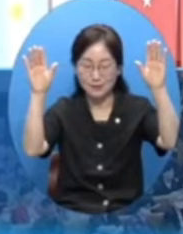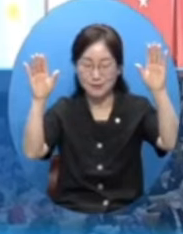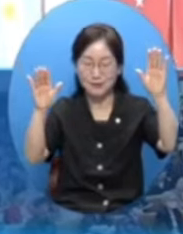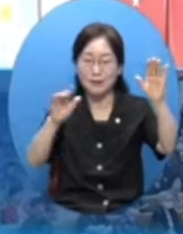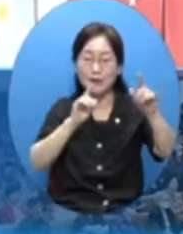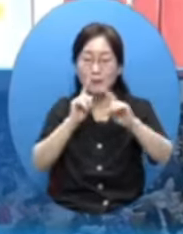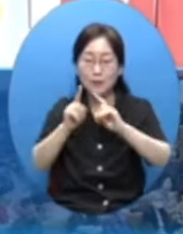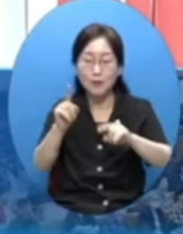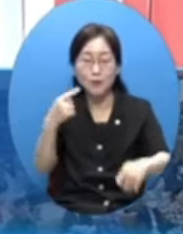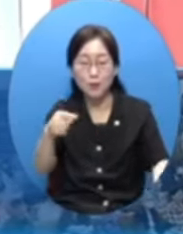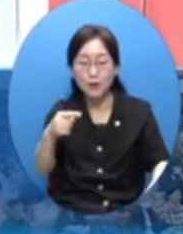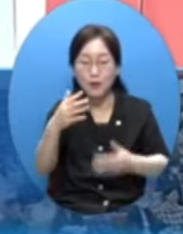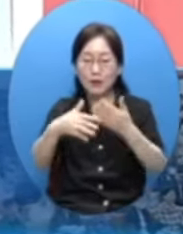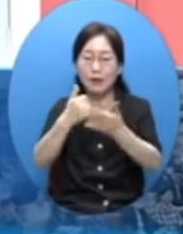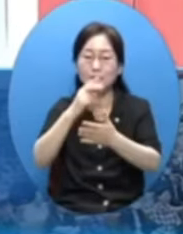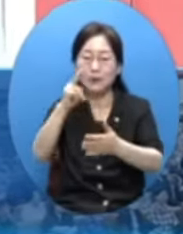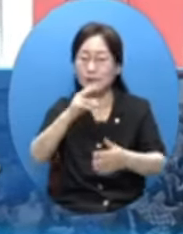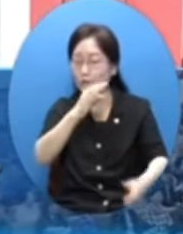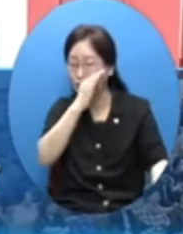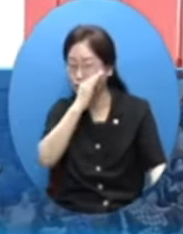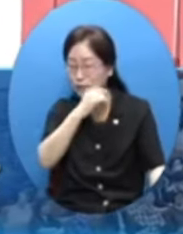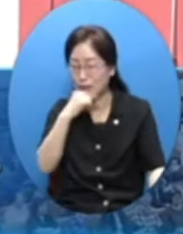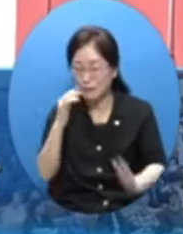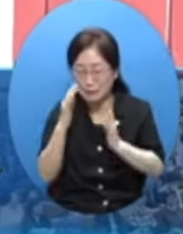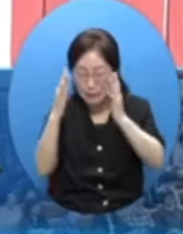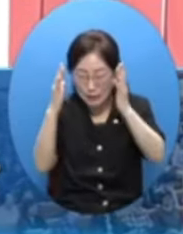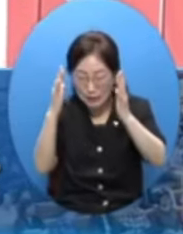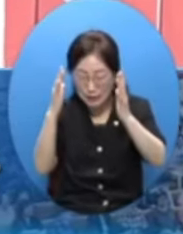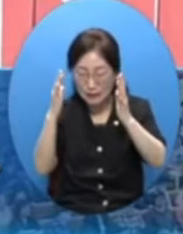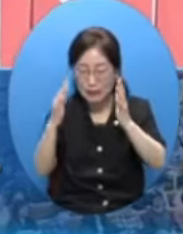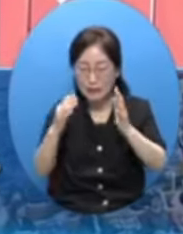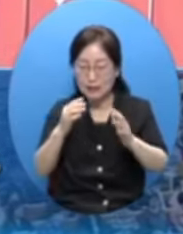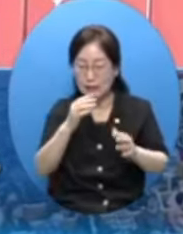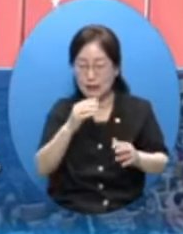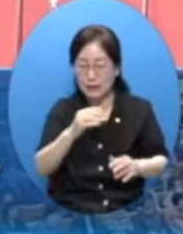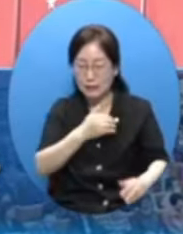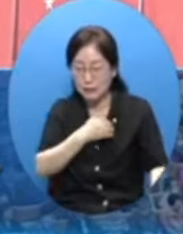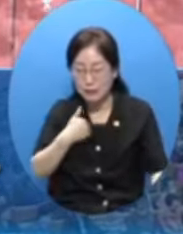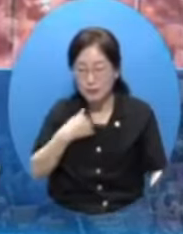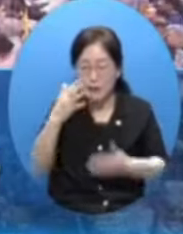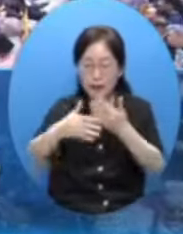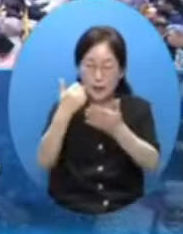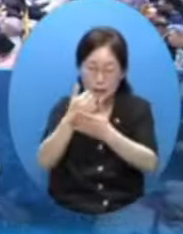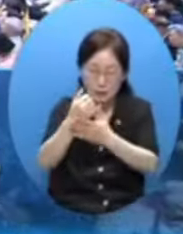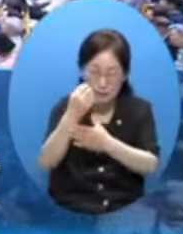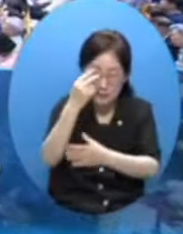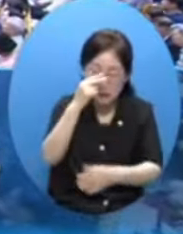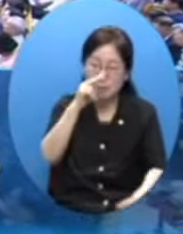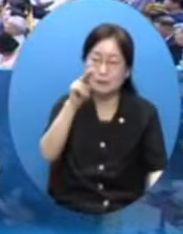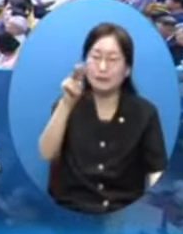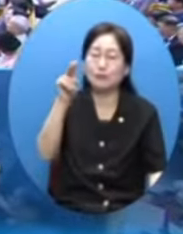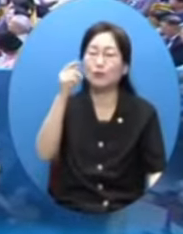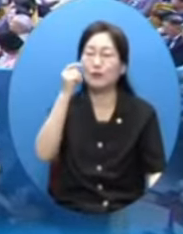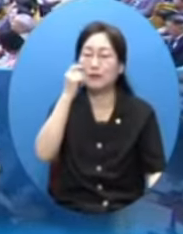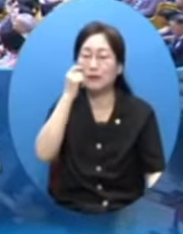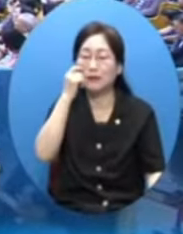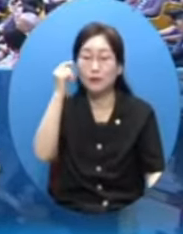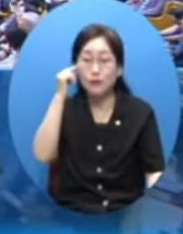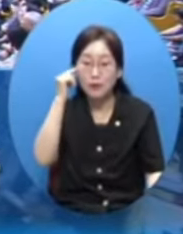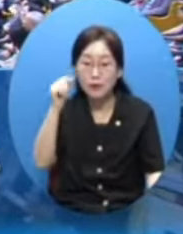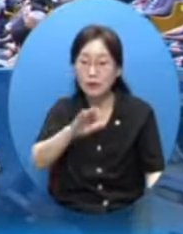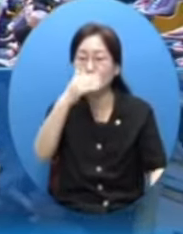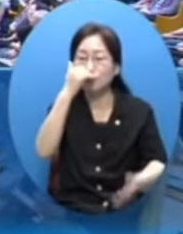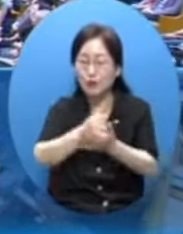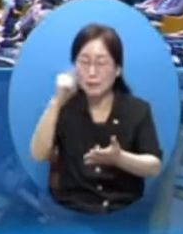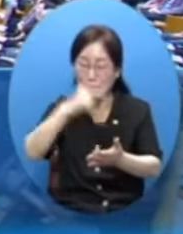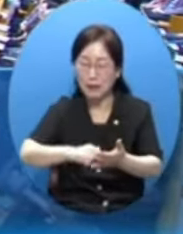말하기를 나의 하나님이여 내가 부끄럽고 낯이 뜨거워서 감히 나의 하나님을 향하여 얼굴을 들지 못하오니 이는 우리 죄악이